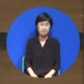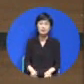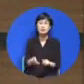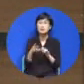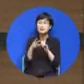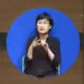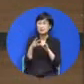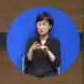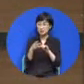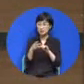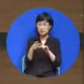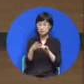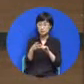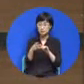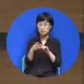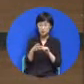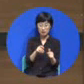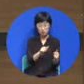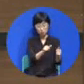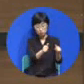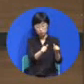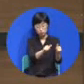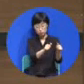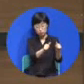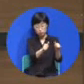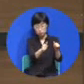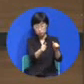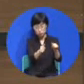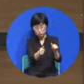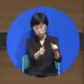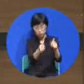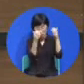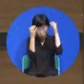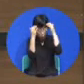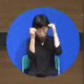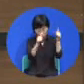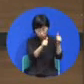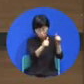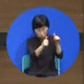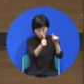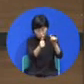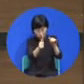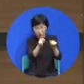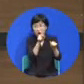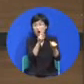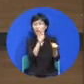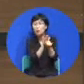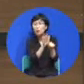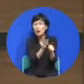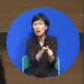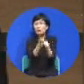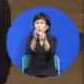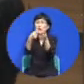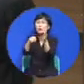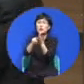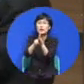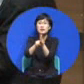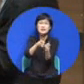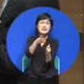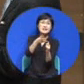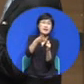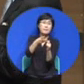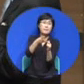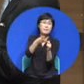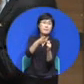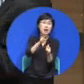죽어가는 자들을 살려내는 제3 RUTC 운동이 시작될 겁니다. And I believe that the third RUTC movement will